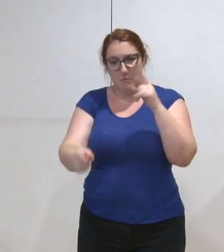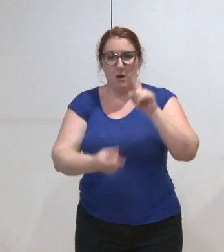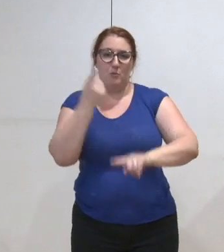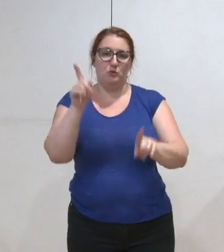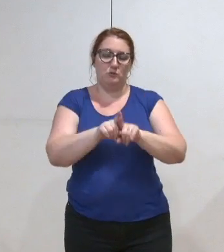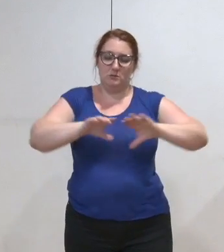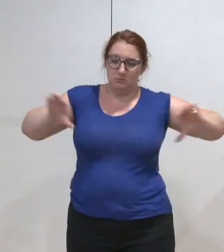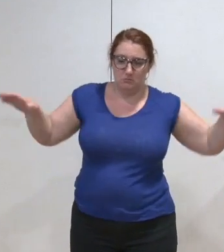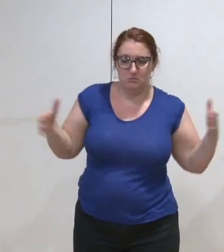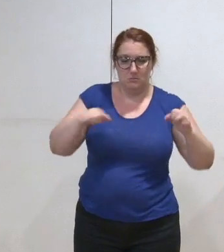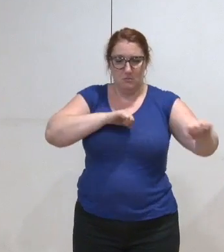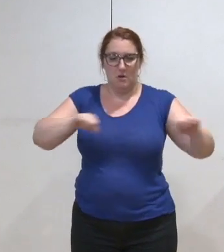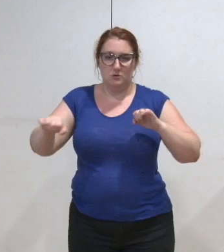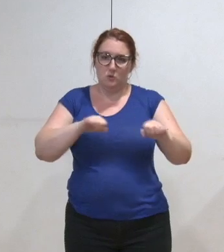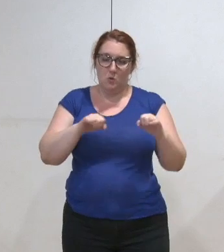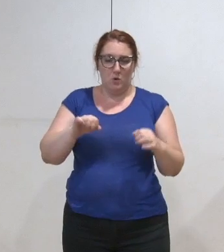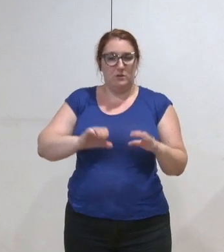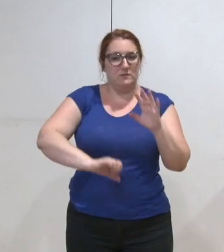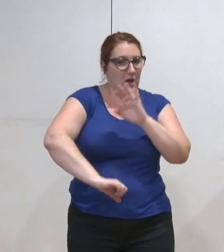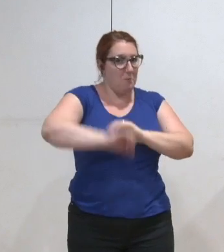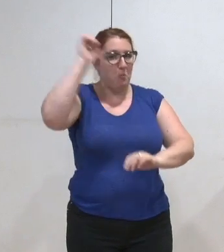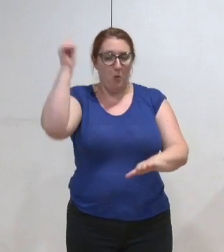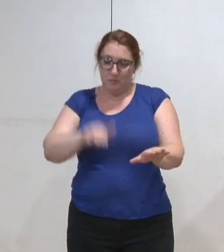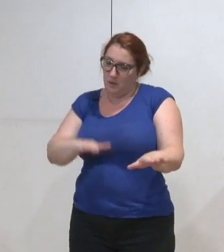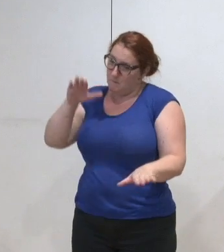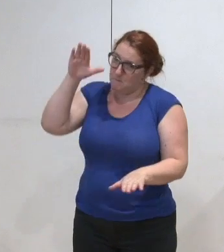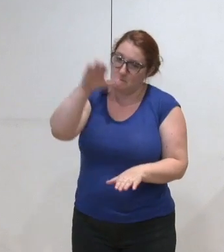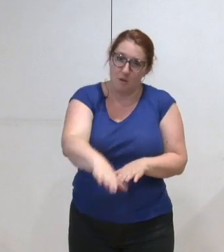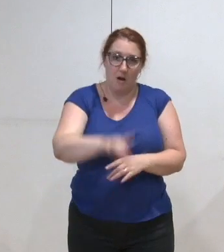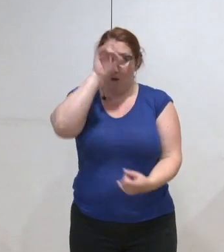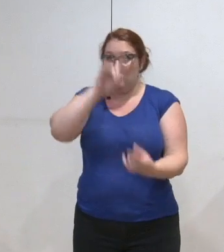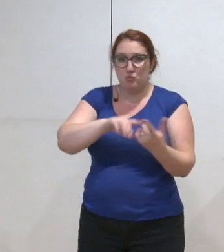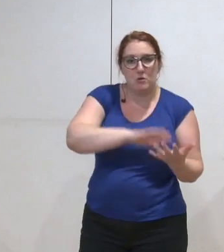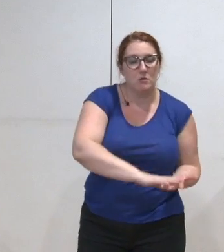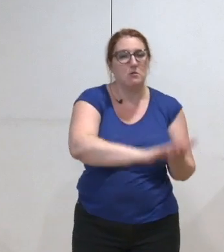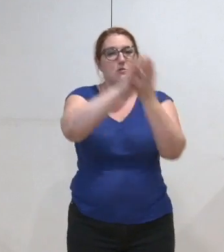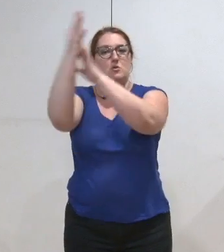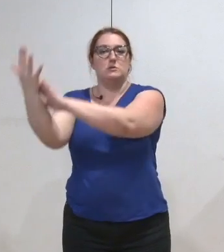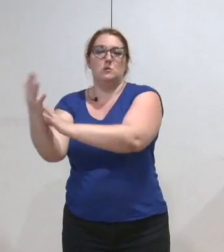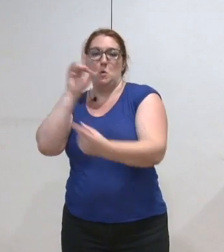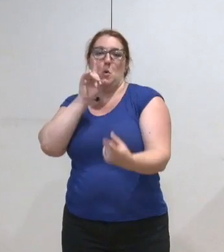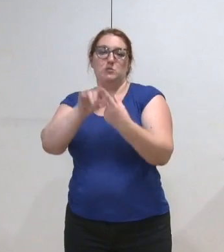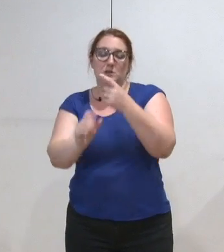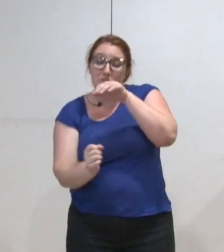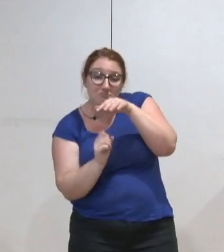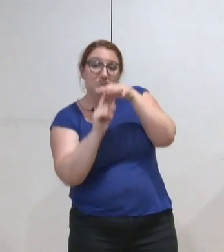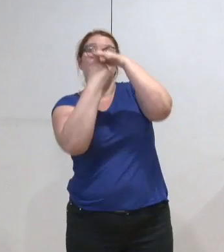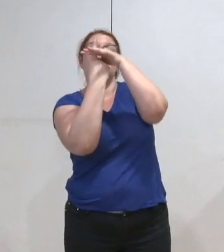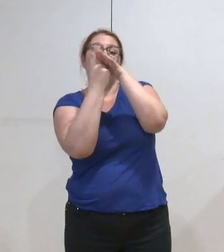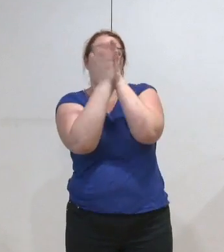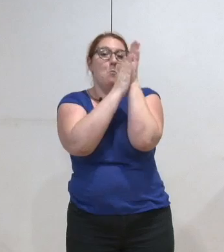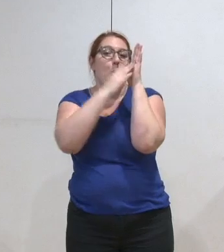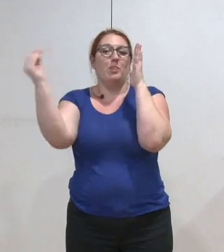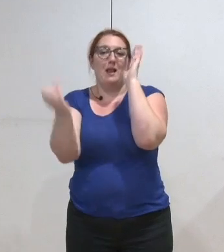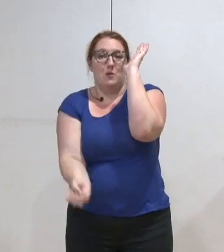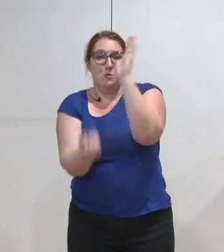comme premier regard sur cette transition pour faire émerger un modèle à la fois plus respectueux des